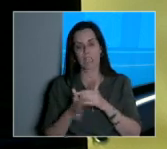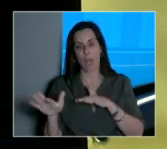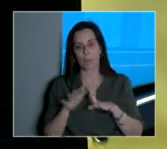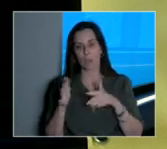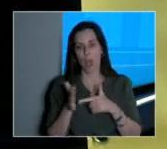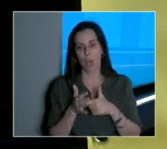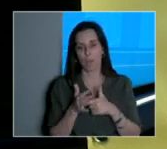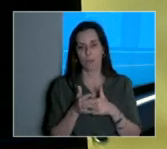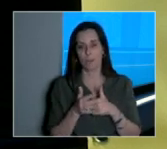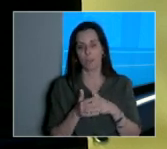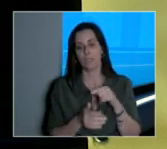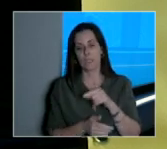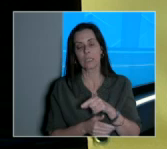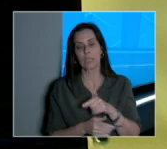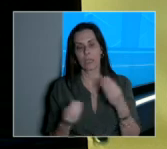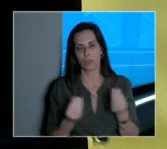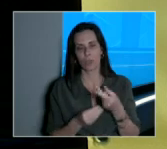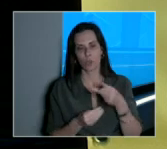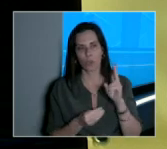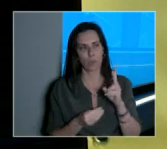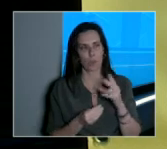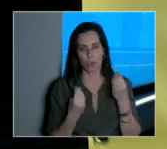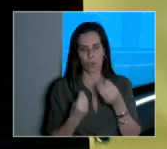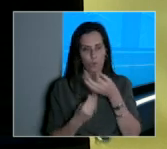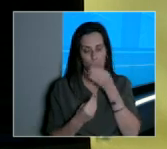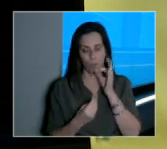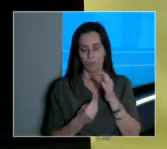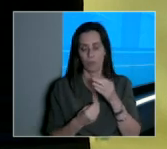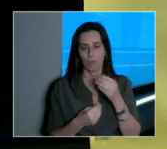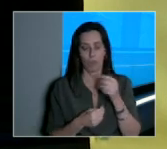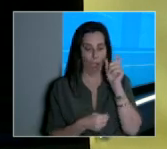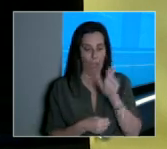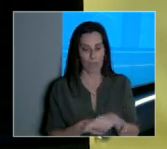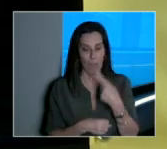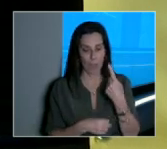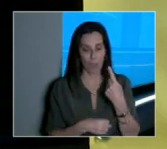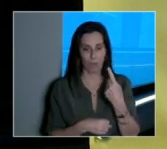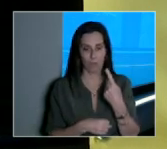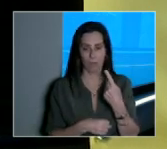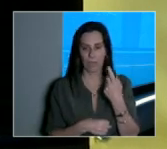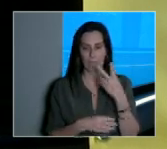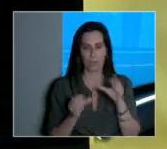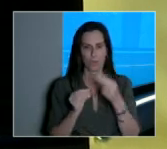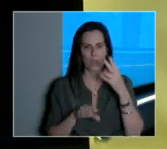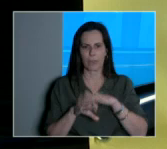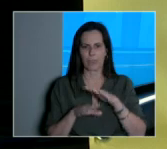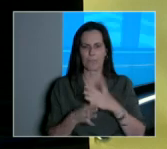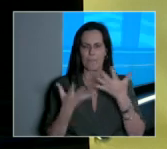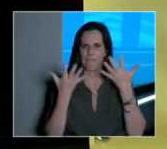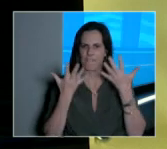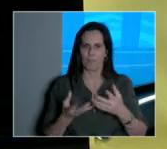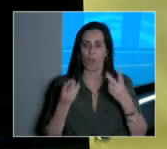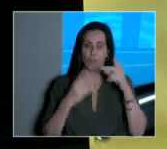הממשלה בערכאות. זה דבר הרבה יותר בריא מאשר להרכז סמכות, שתי סמכויות כל כך כבדות אצל אדם